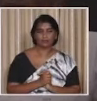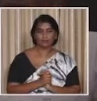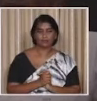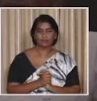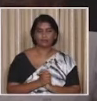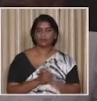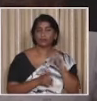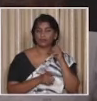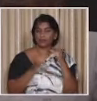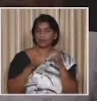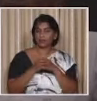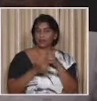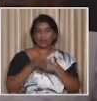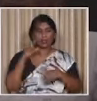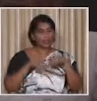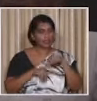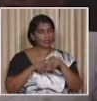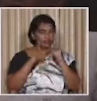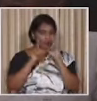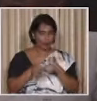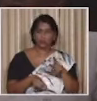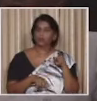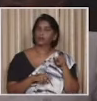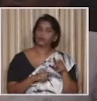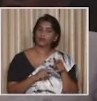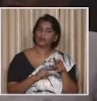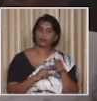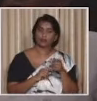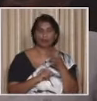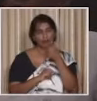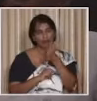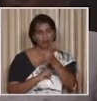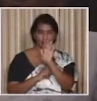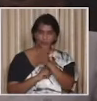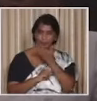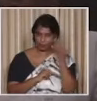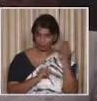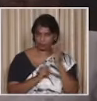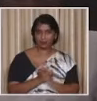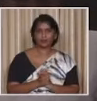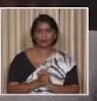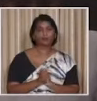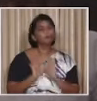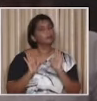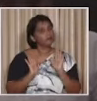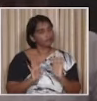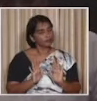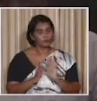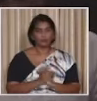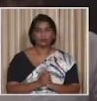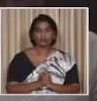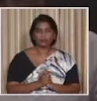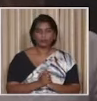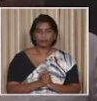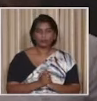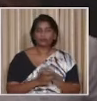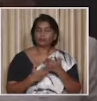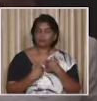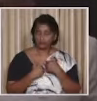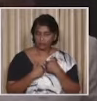ఇతుమాగి పక్ష దేశపాలనే అన్వయ హరివెన్న పుల్వాం నమూత్